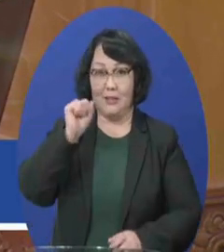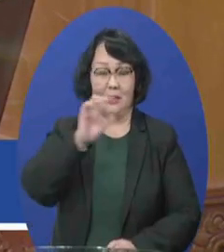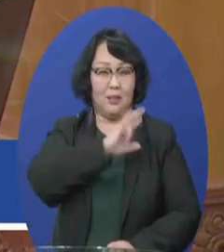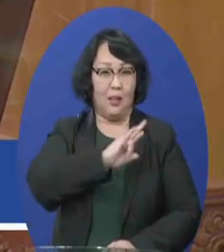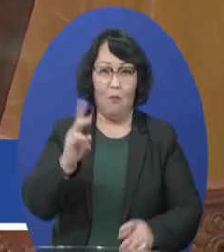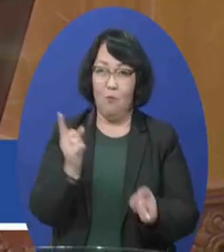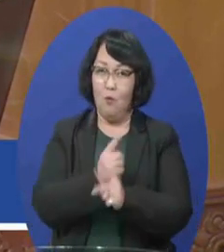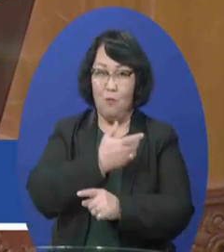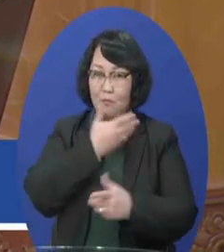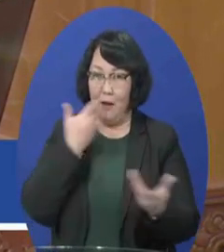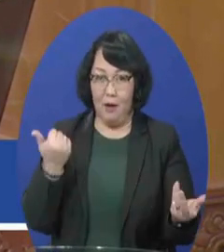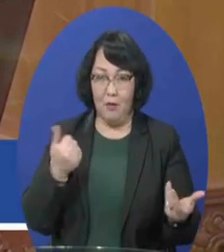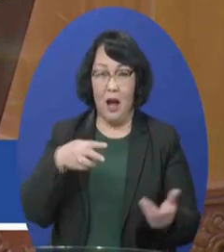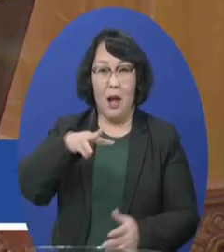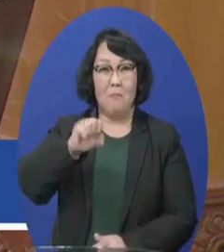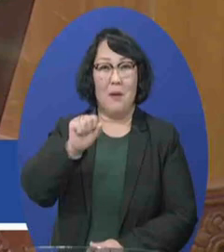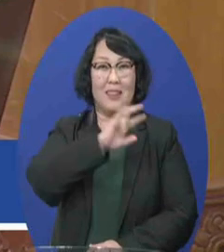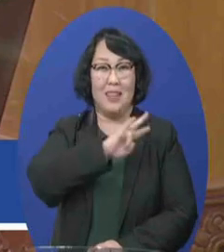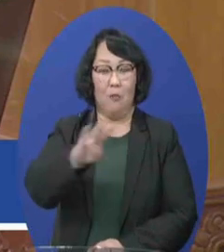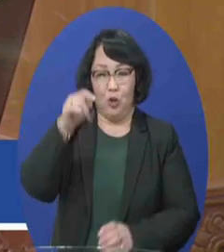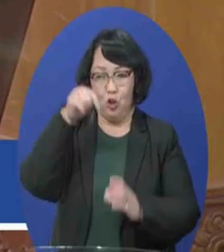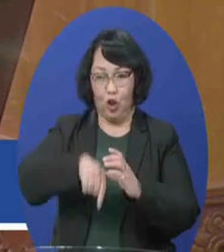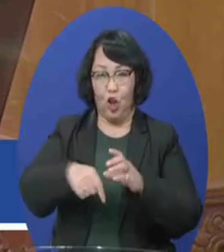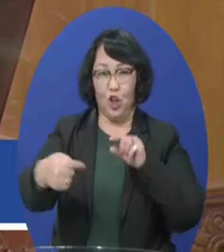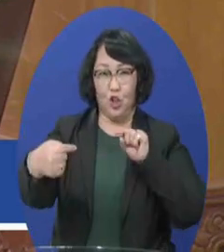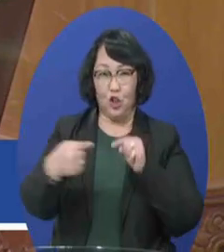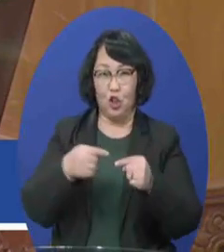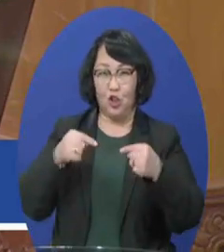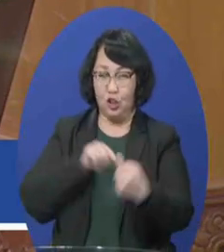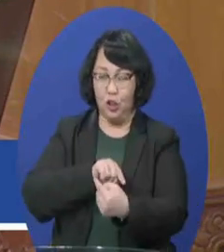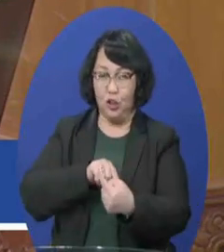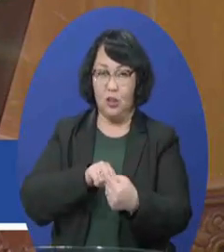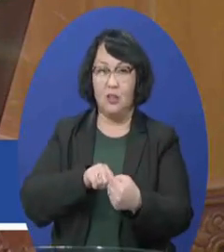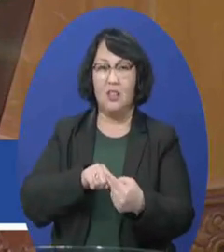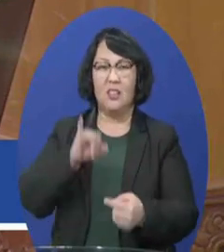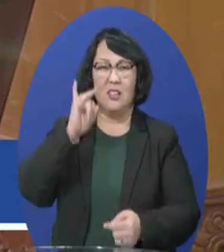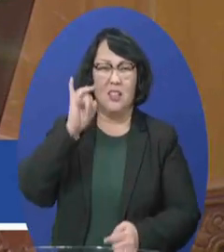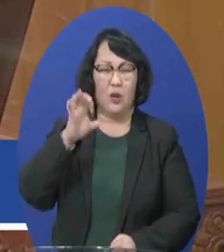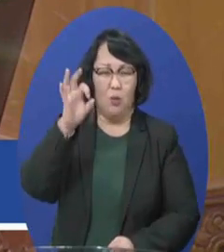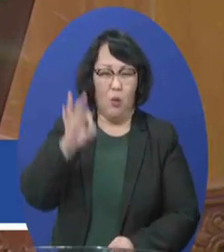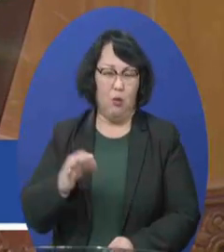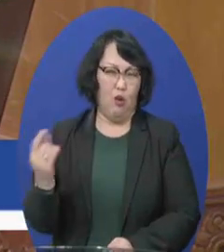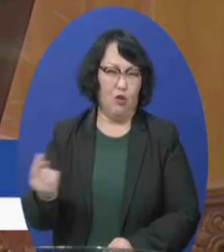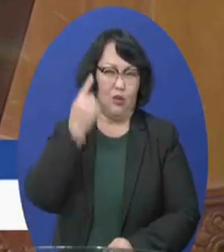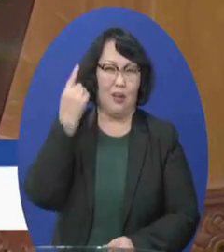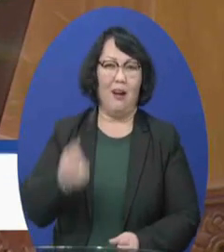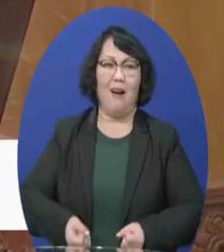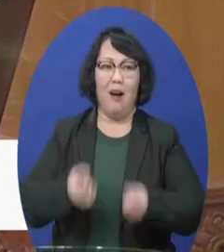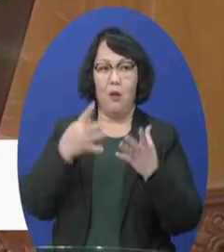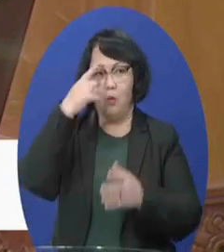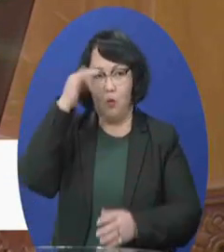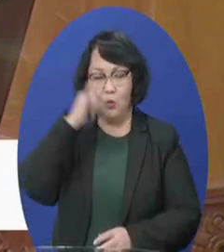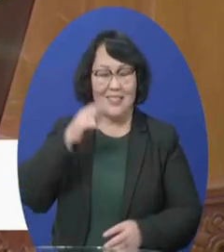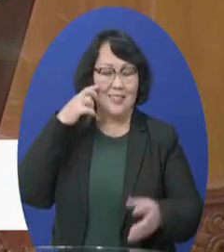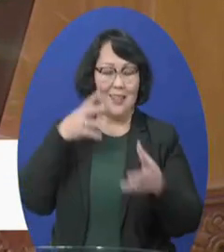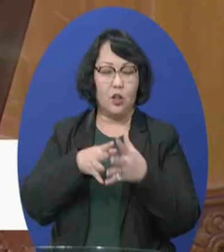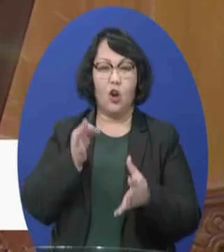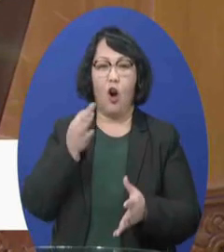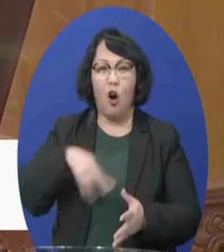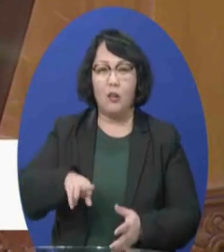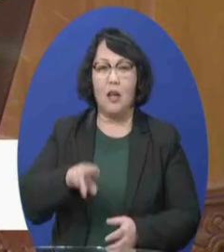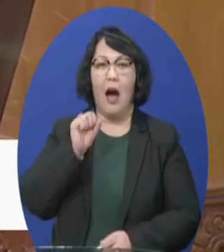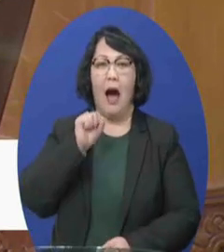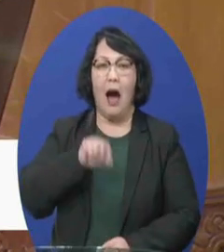ардын намын дотоодын зөрчил дээд зэгтээ тулсных. Монгол улсын стратеги ордын тэмцэл, албан тушаалын